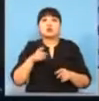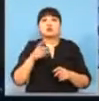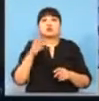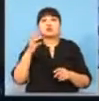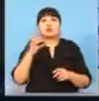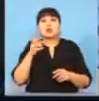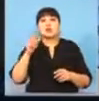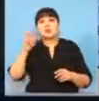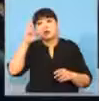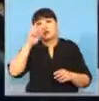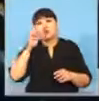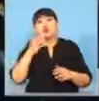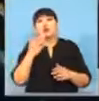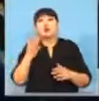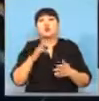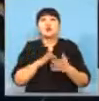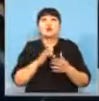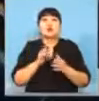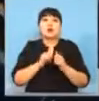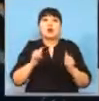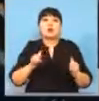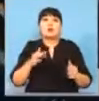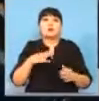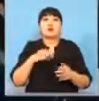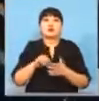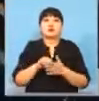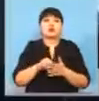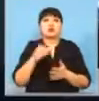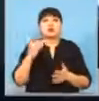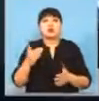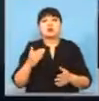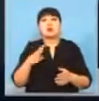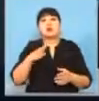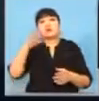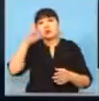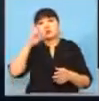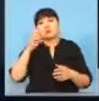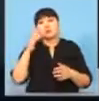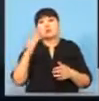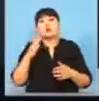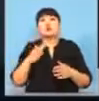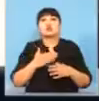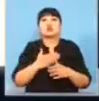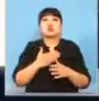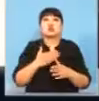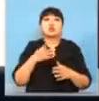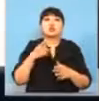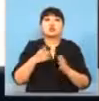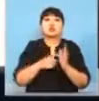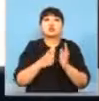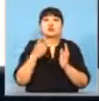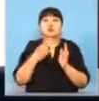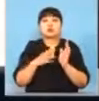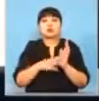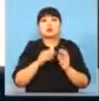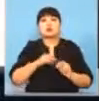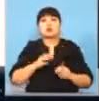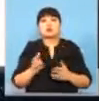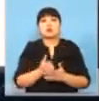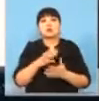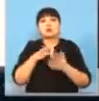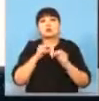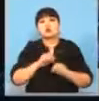адам мемлекеттік, үкіметтік және өңірлерді дамыту бағдарламасына қатыстырылған. Мемлекеттік қолдау шараларынан тыс 7134 адам жұмыс тапқан.